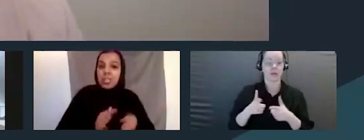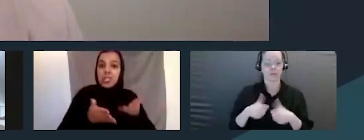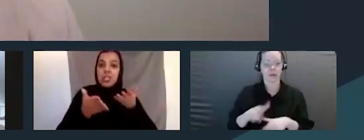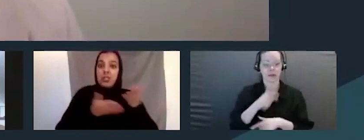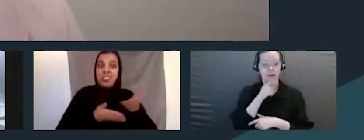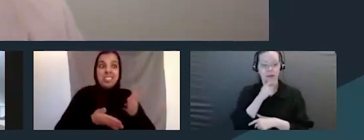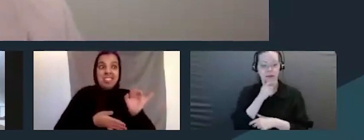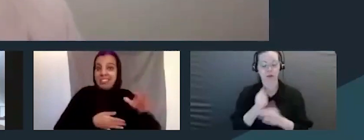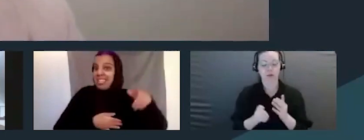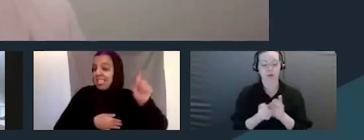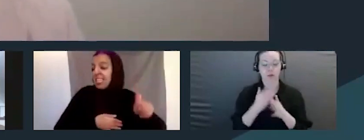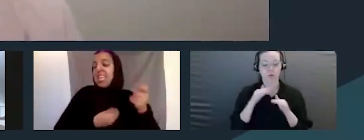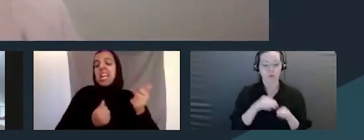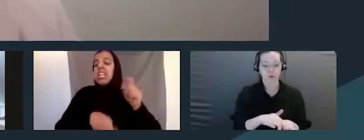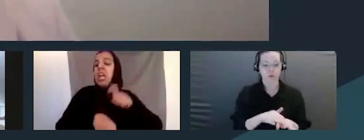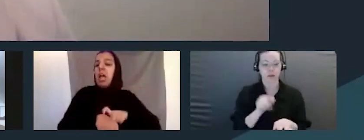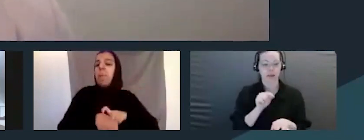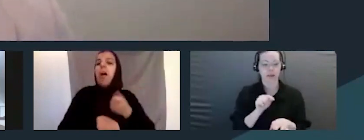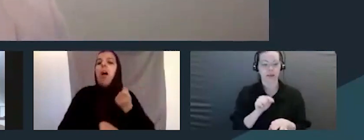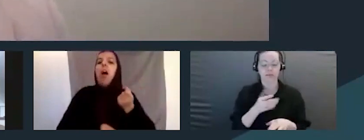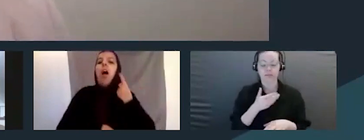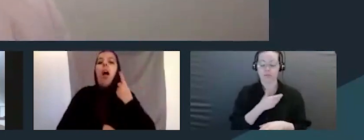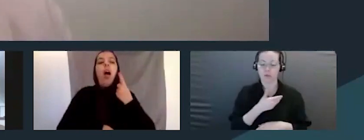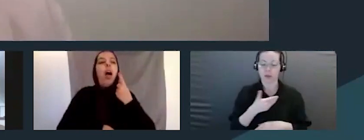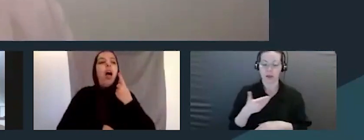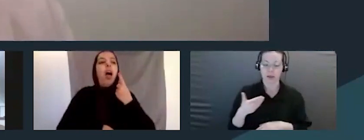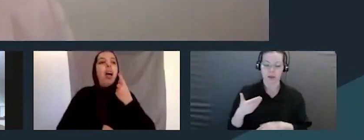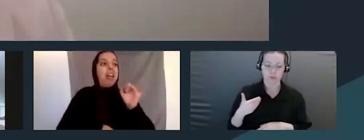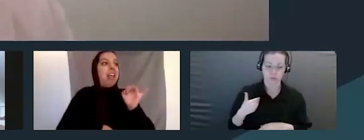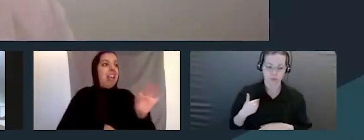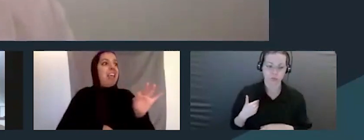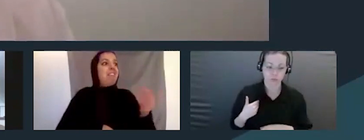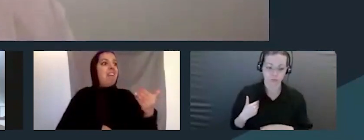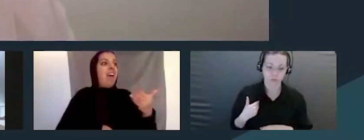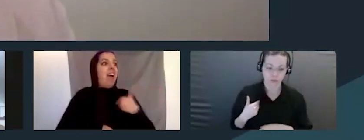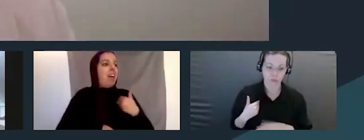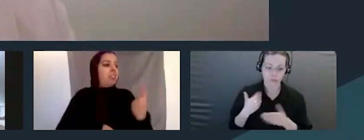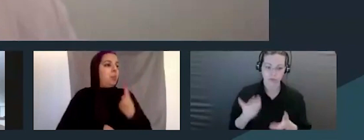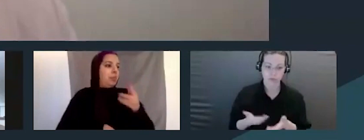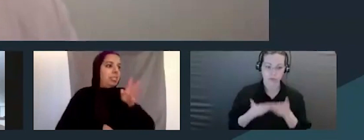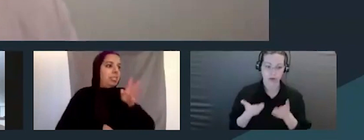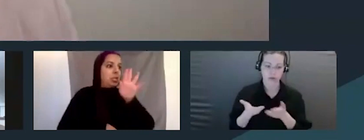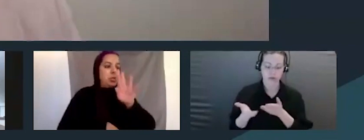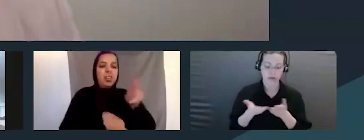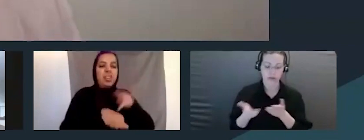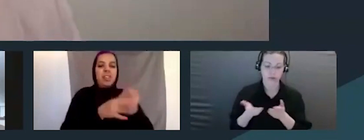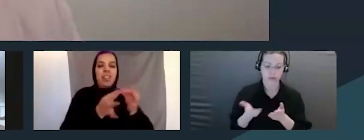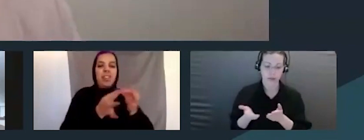pas les mêmes répercussions on demande du service en langue anglaise. Les employeurs